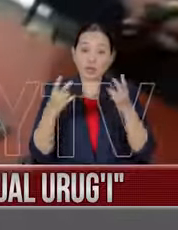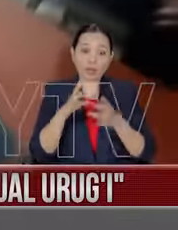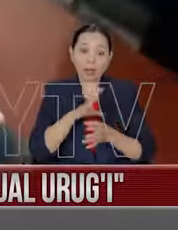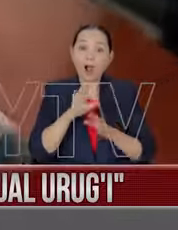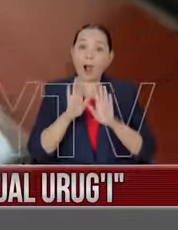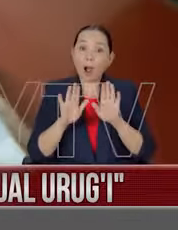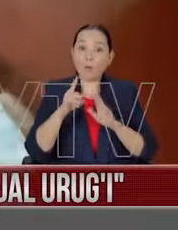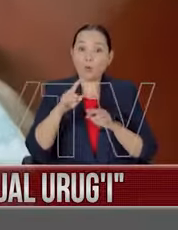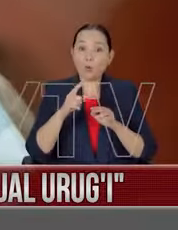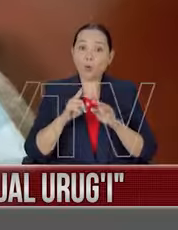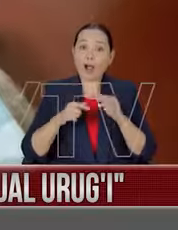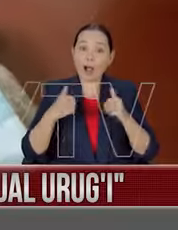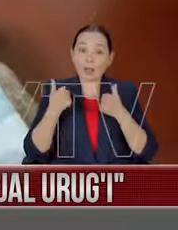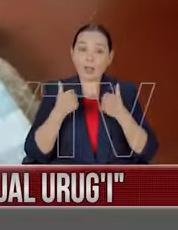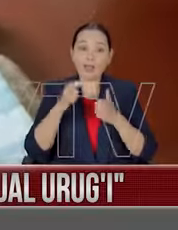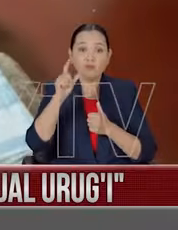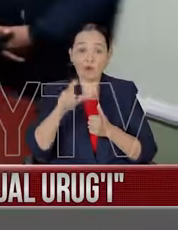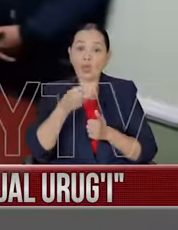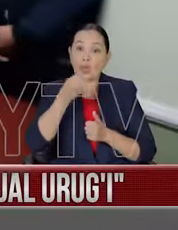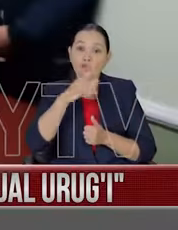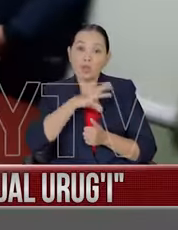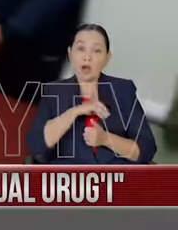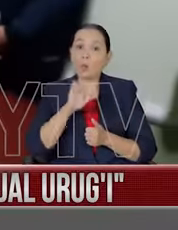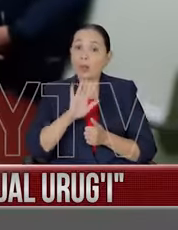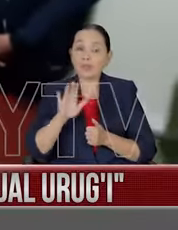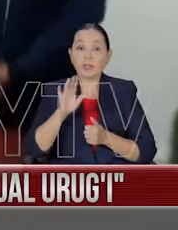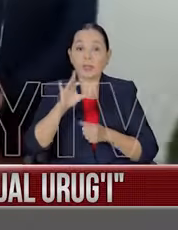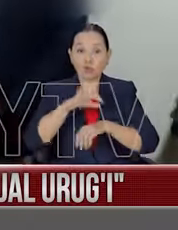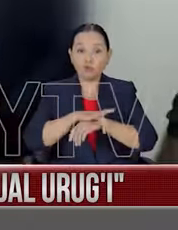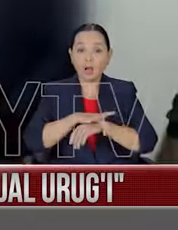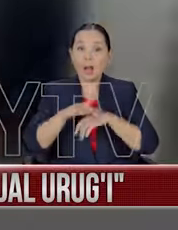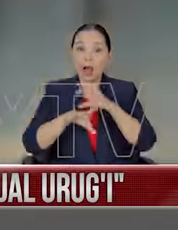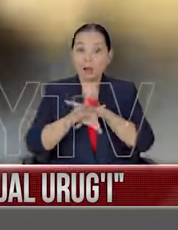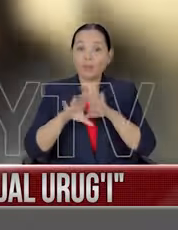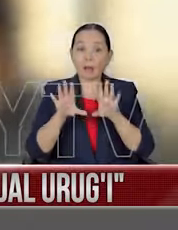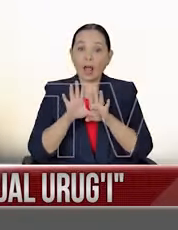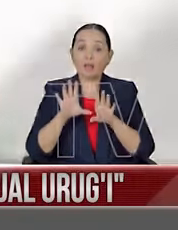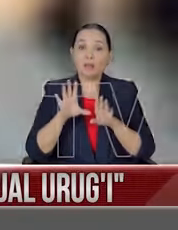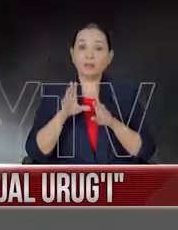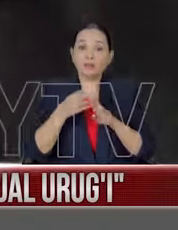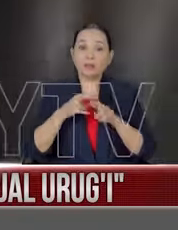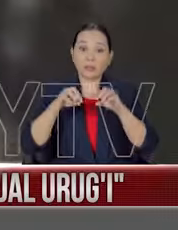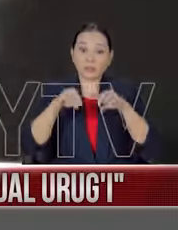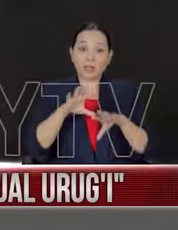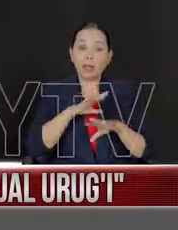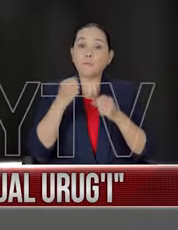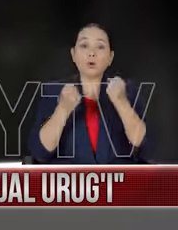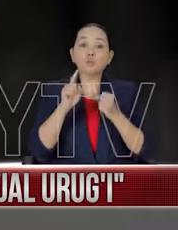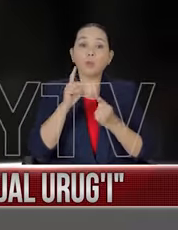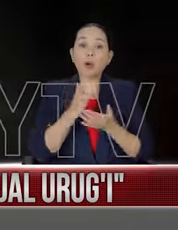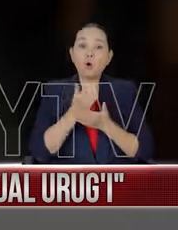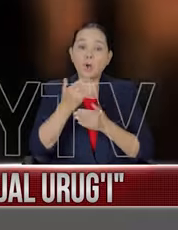edi. Ammo bu galgi harakatlar fuqaroni yaxshi daromad bilan emas, kishanlar bilan siyladi. Davay, keling, nima bor mashinada?